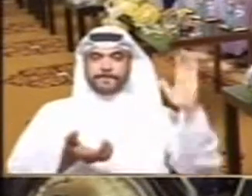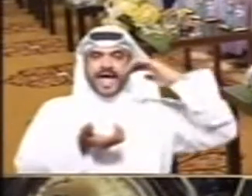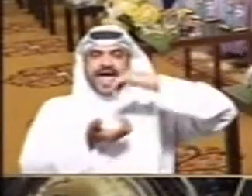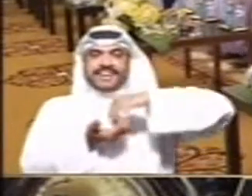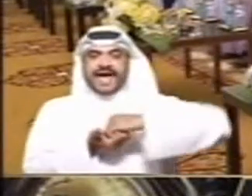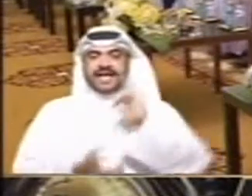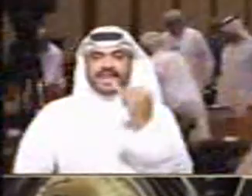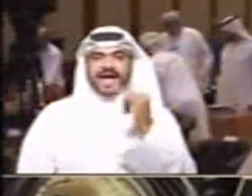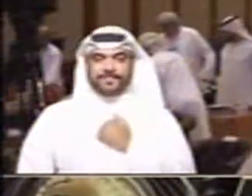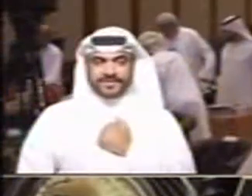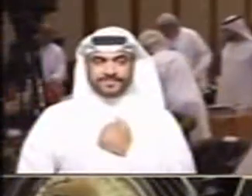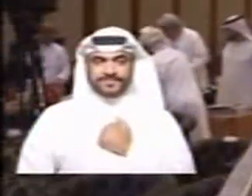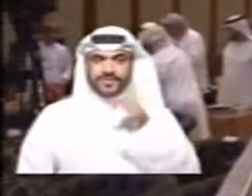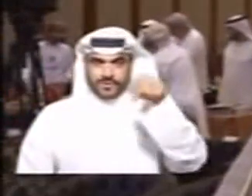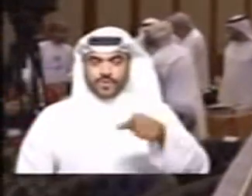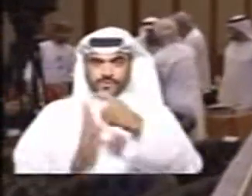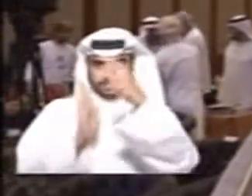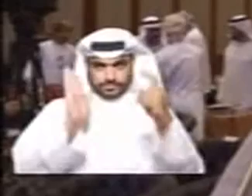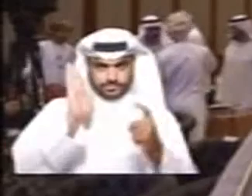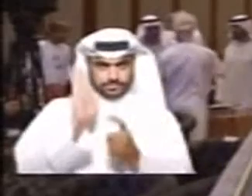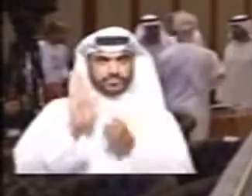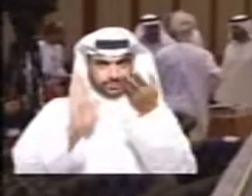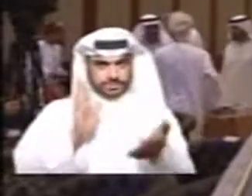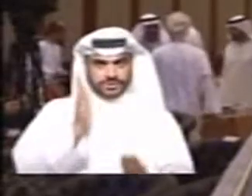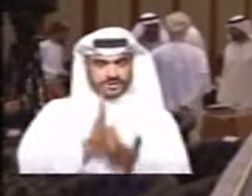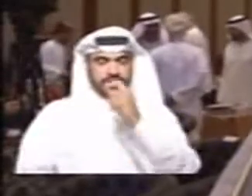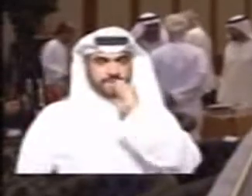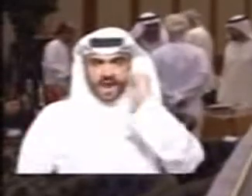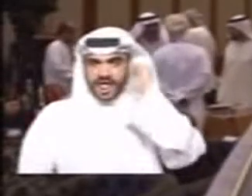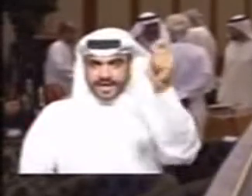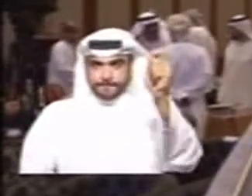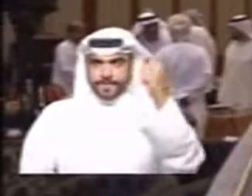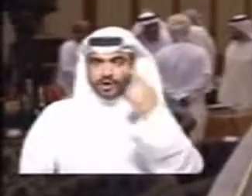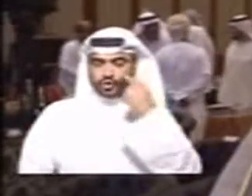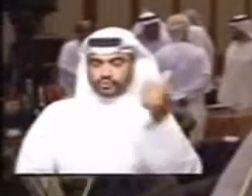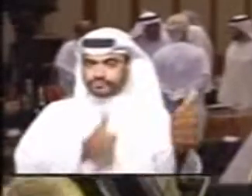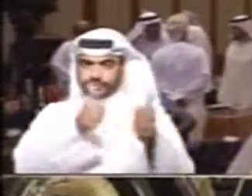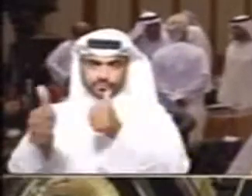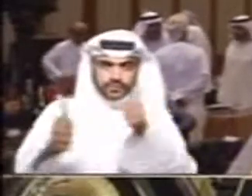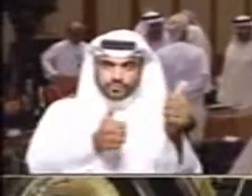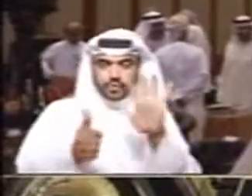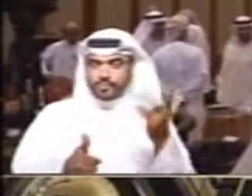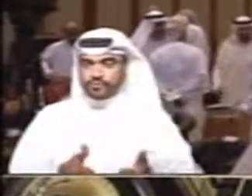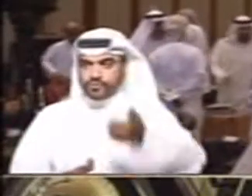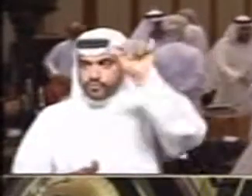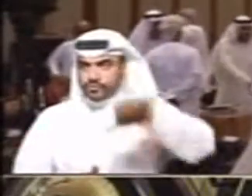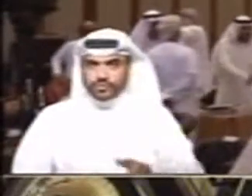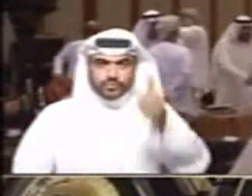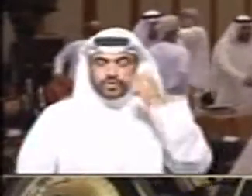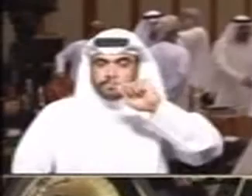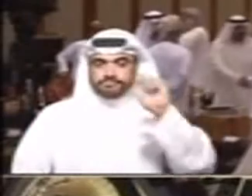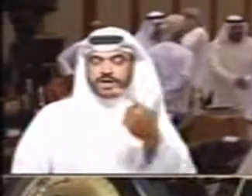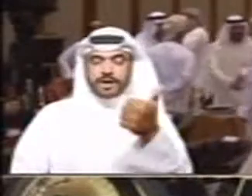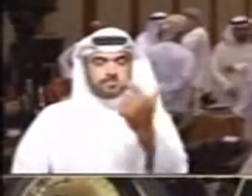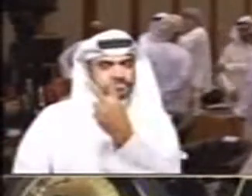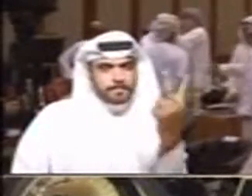الإداري. فالتحكيم وسيلة حديثة، وسيلة نجعلها الكثيرين لفض المنازعات، لسرعة الفصل